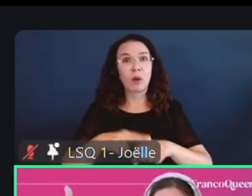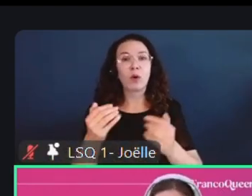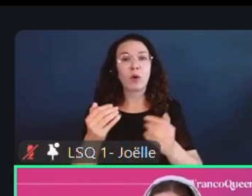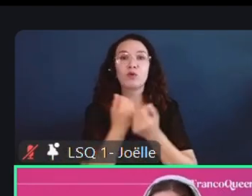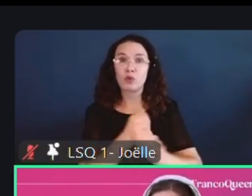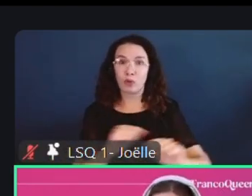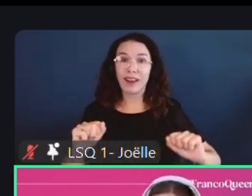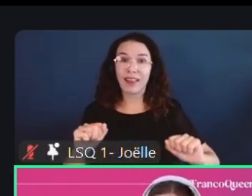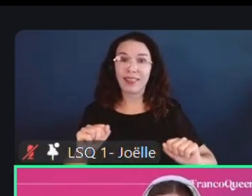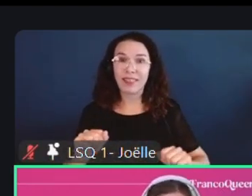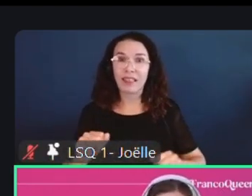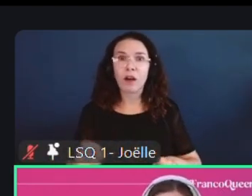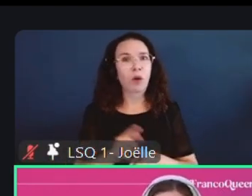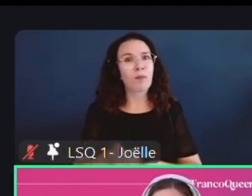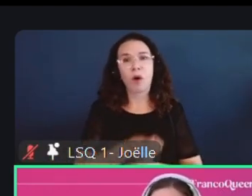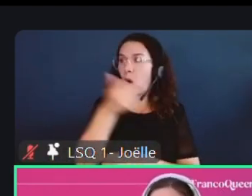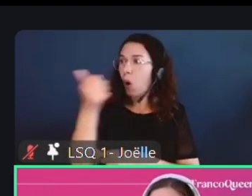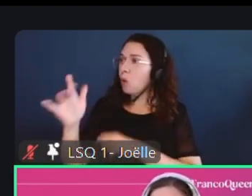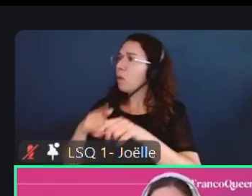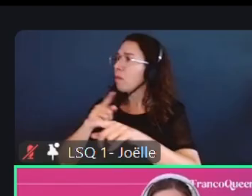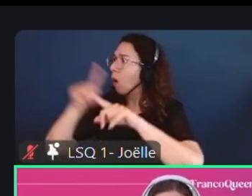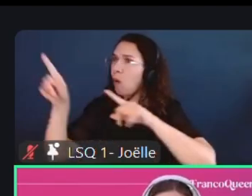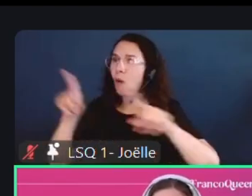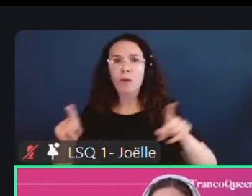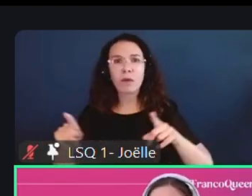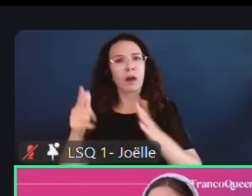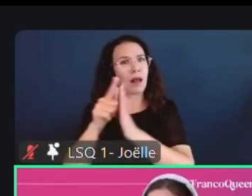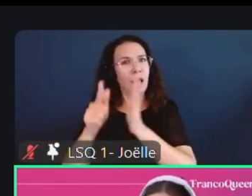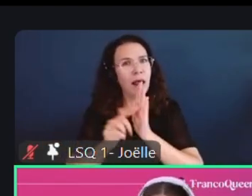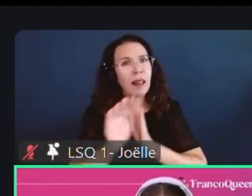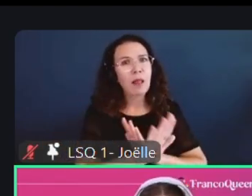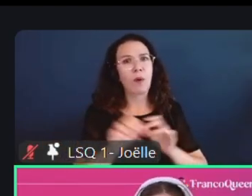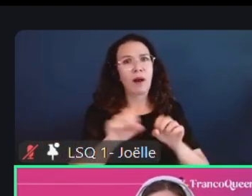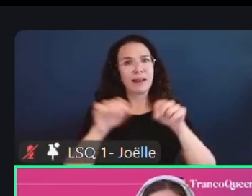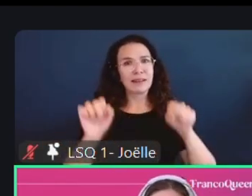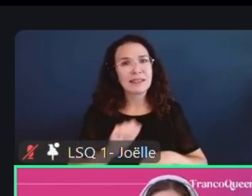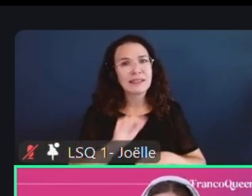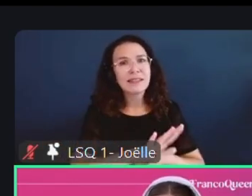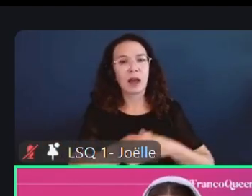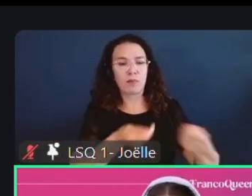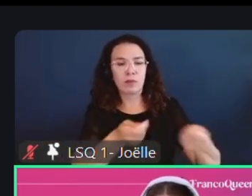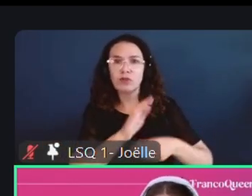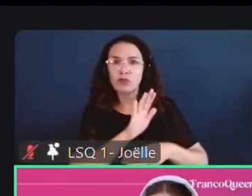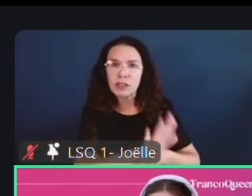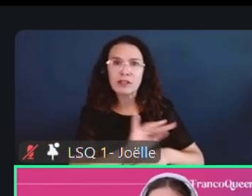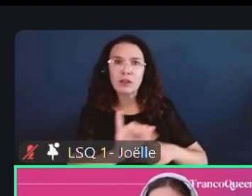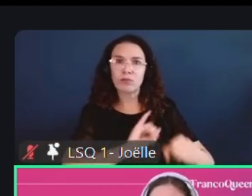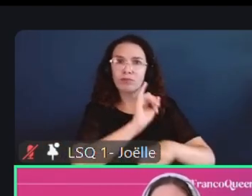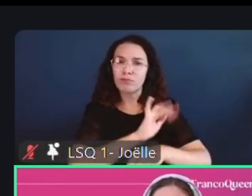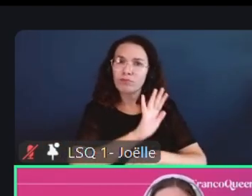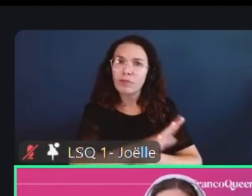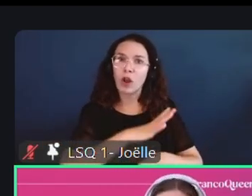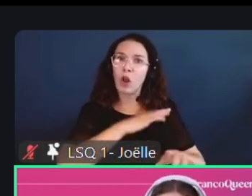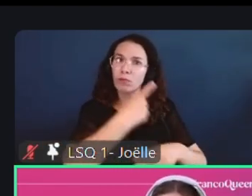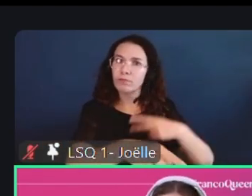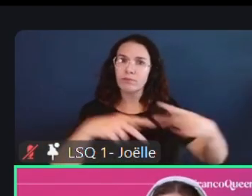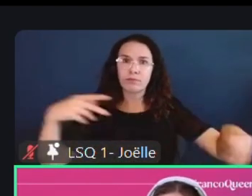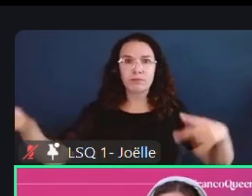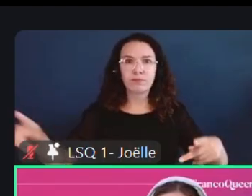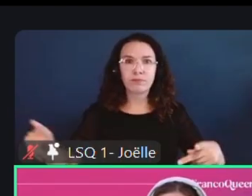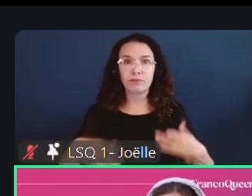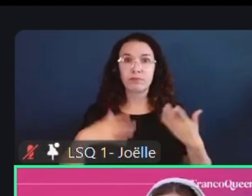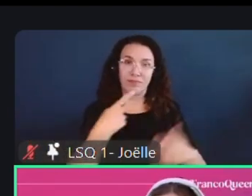qui, comme n'importe quelle autre nation au monde, ont des lois, des systèmes de gouvernance, des institutions. Et là,